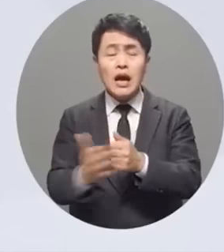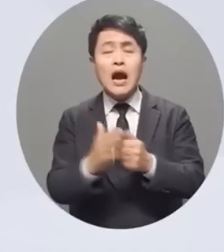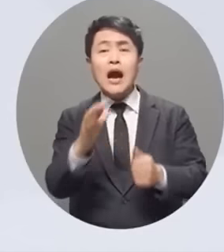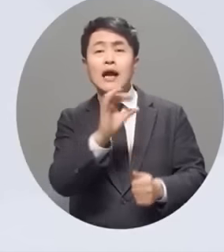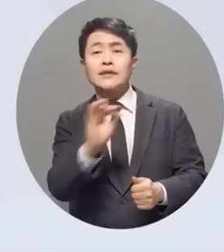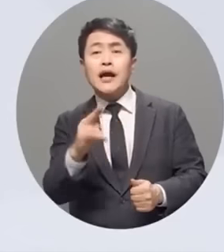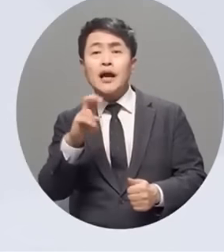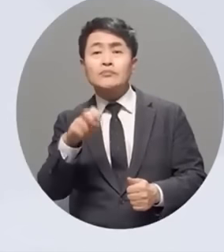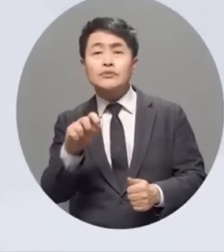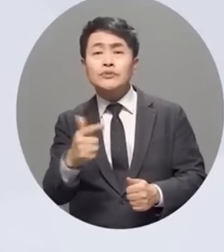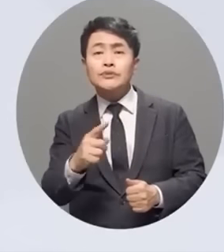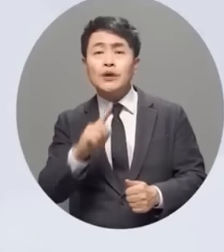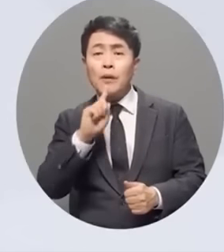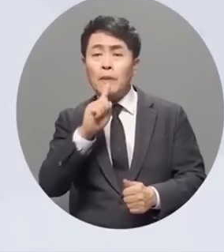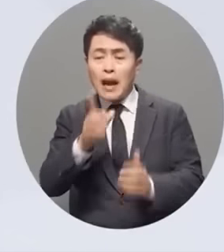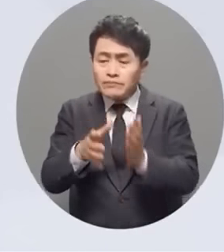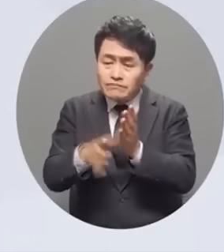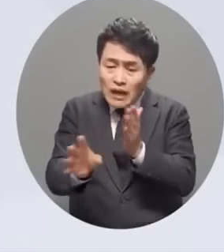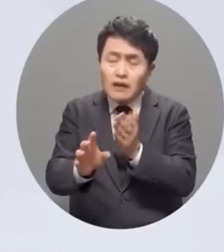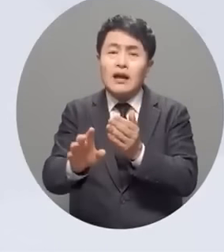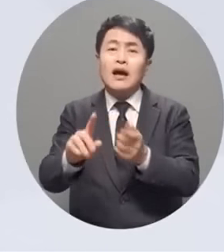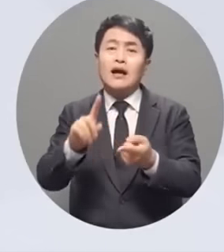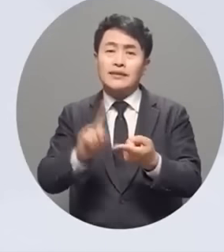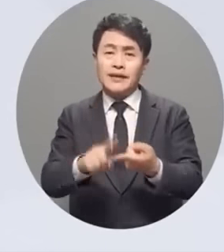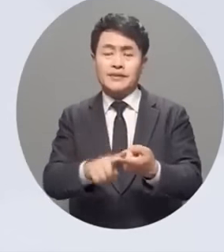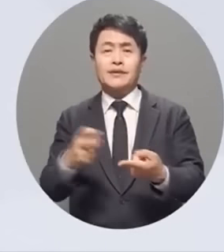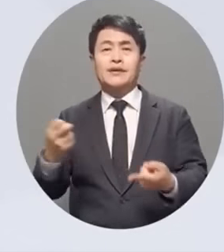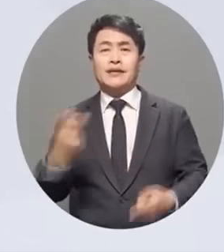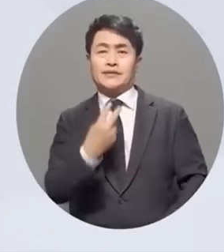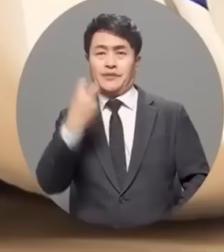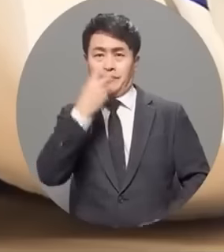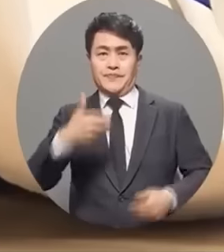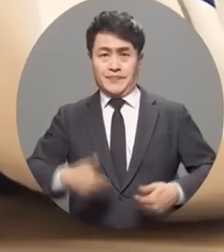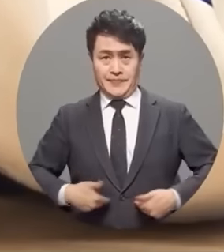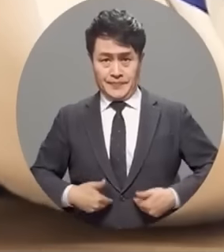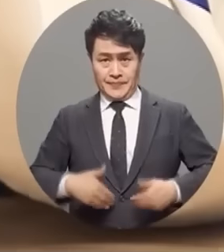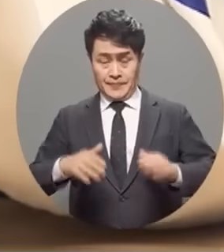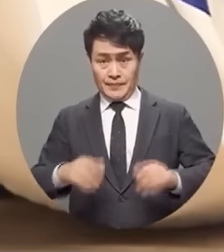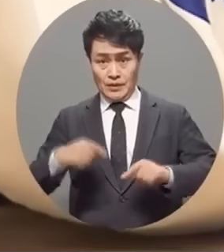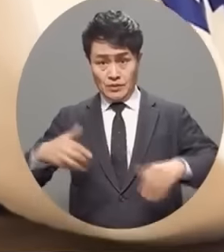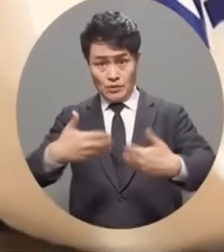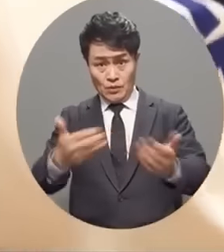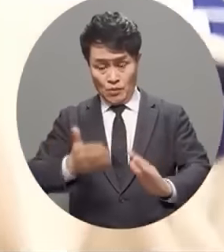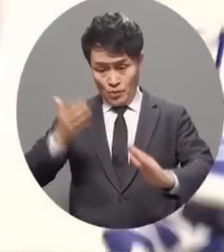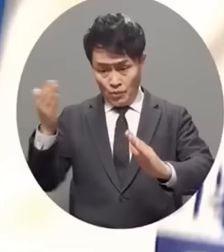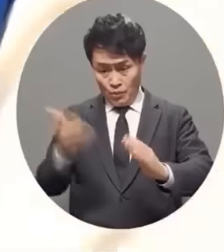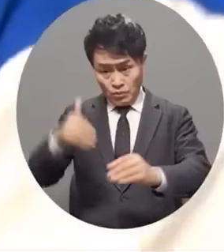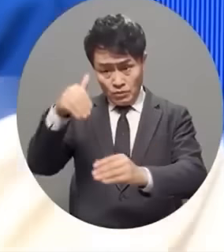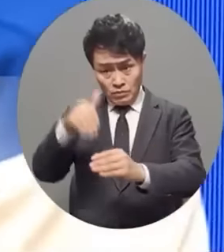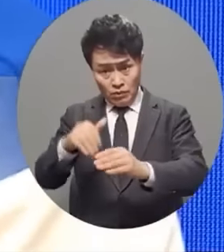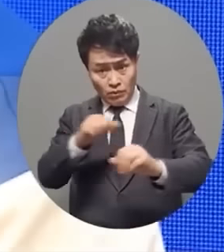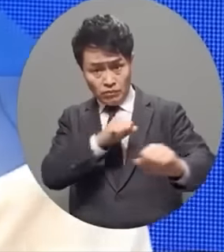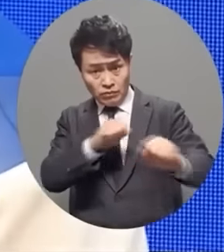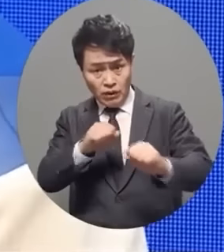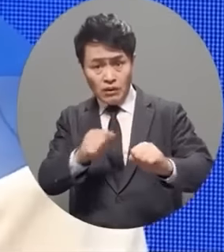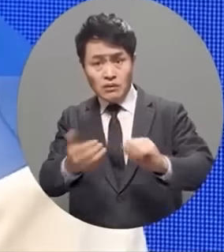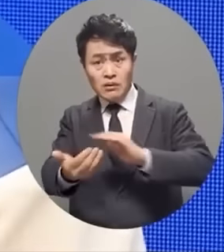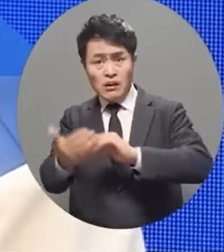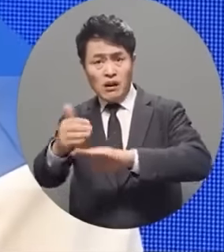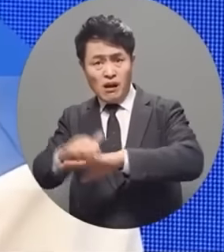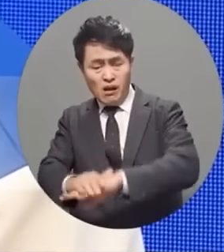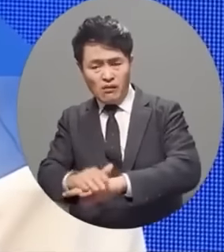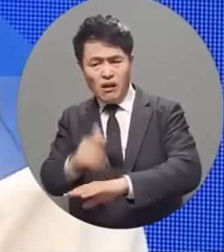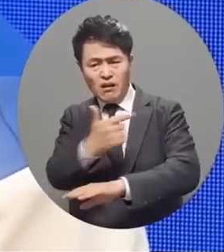후보의 막말 논란에 대해서도 다시 검증해야 한다며 당이 공식 선거운동을 앞두고 가장 큰